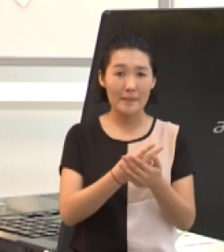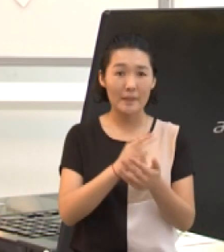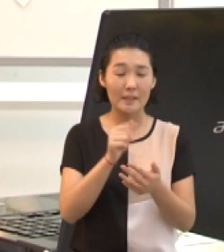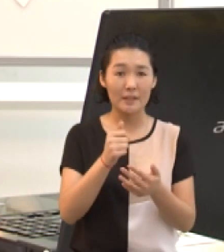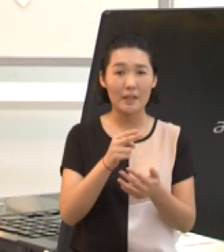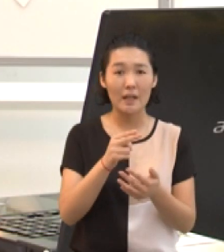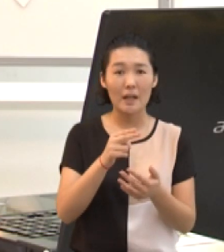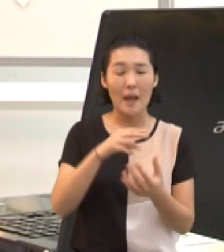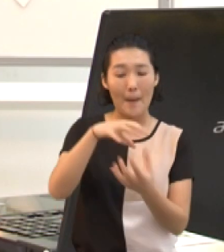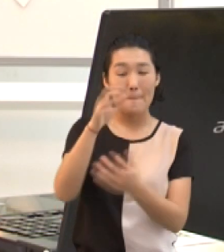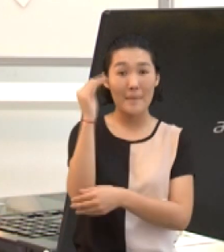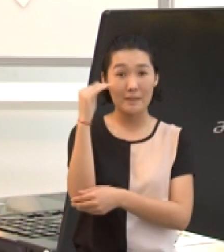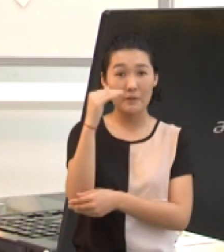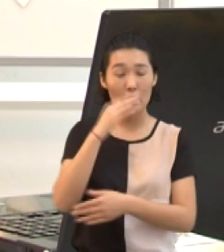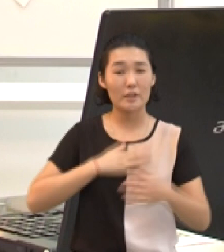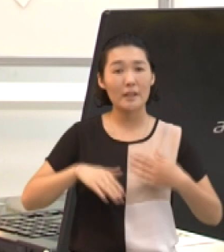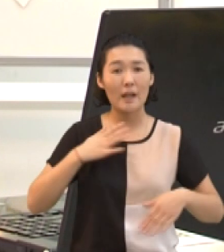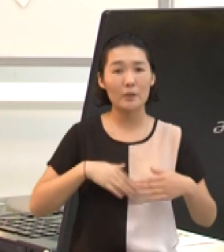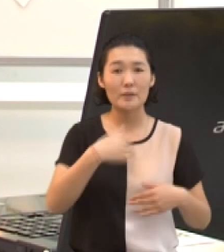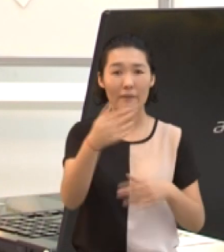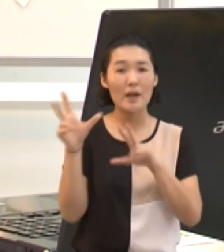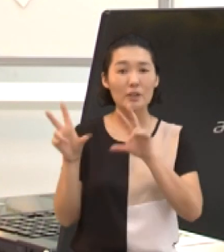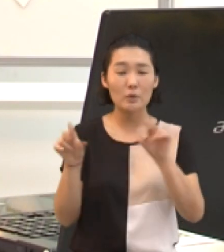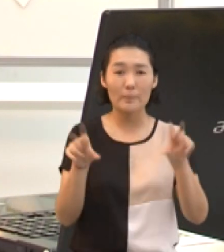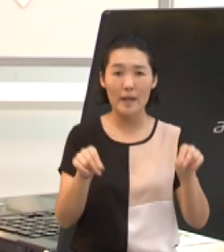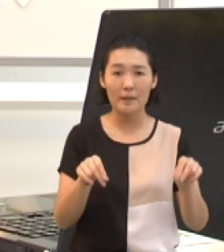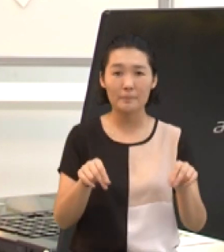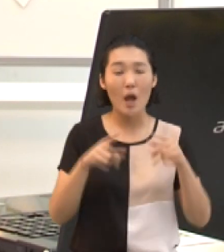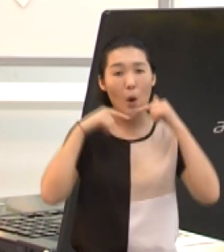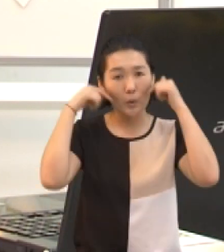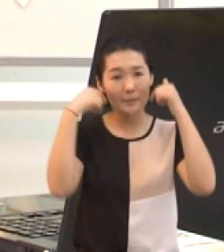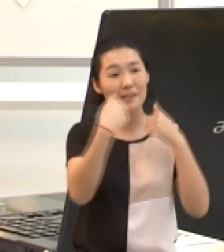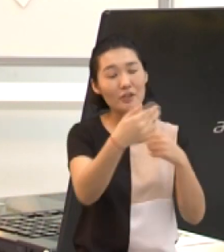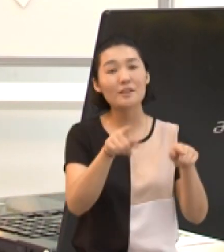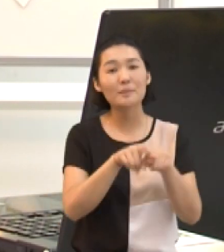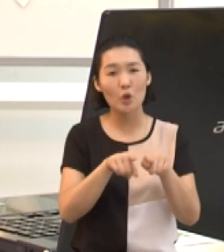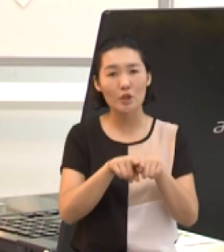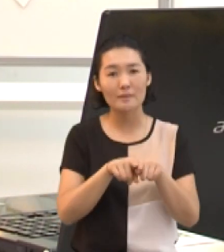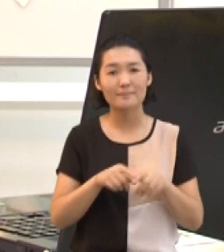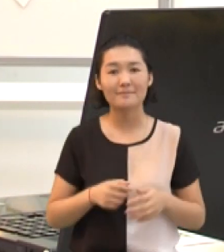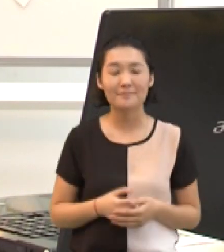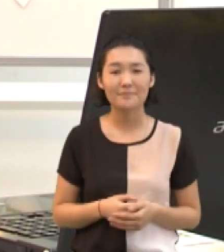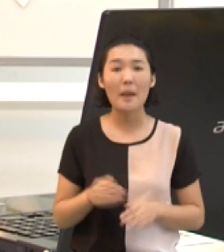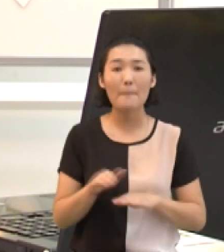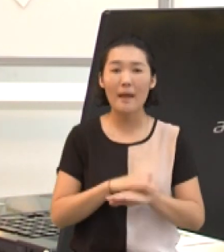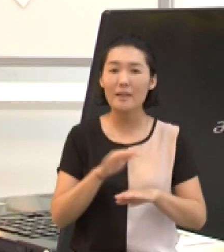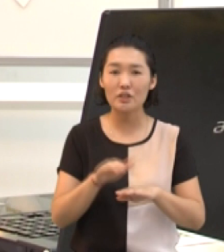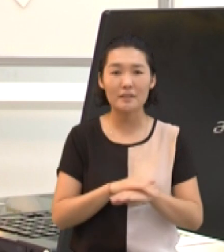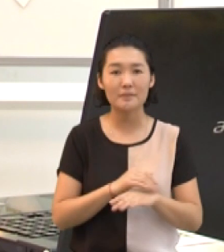Посмотрите, как матрешки радуются вашим успехам. Улыбнитесь им тоже. Молодцы.